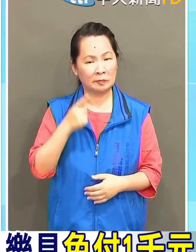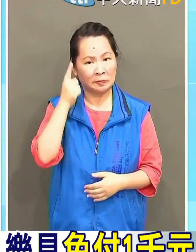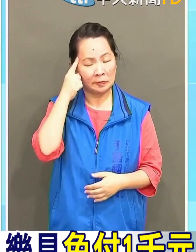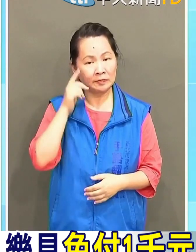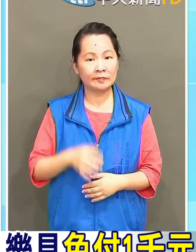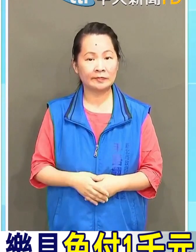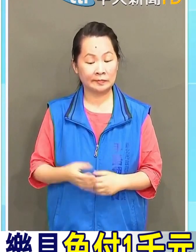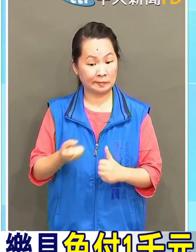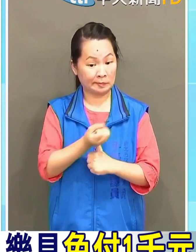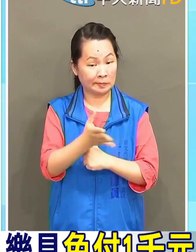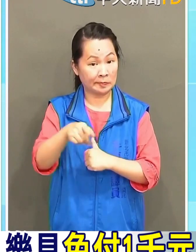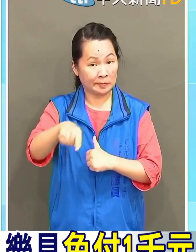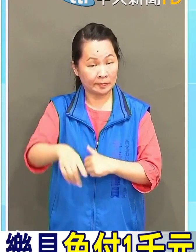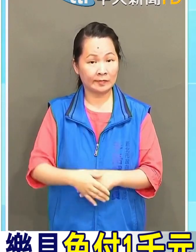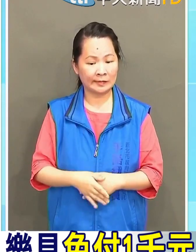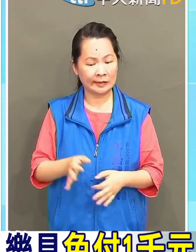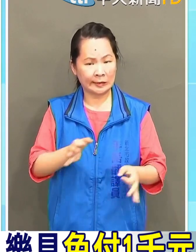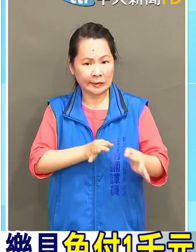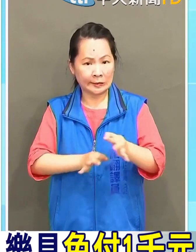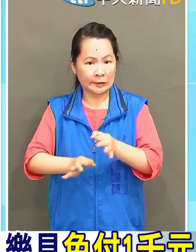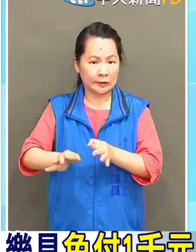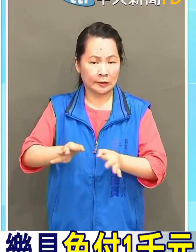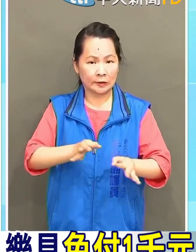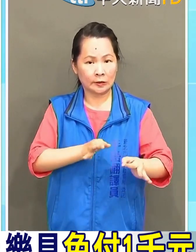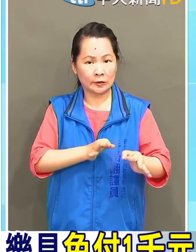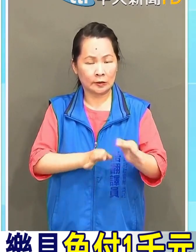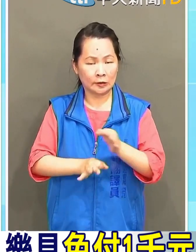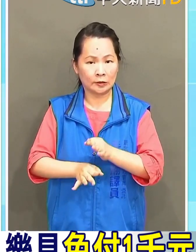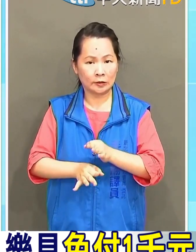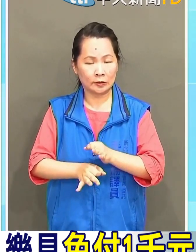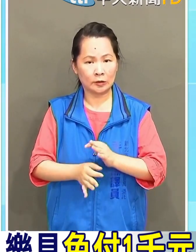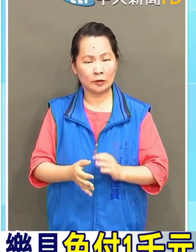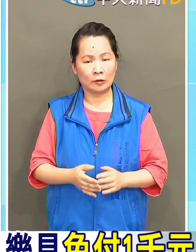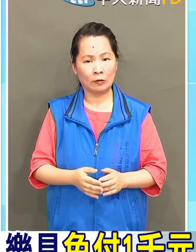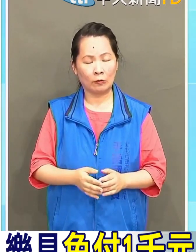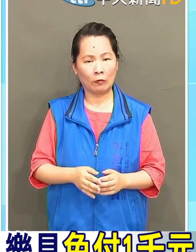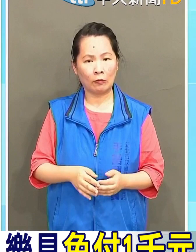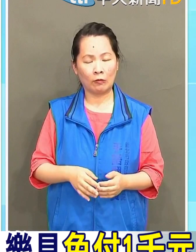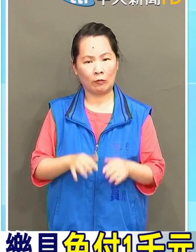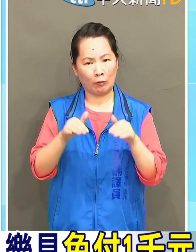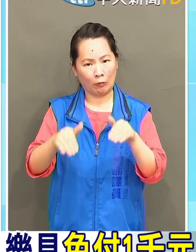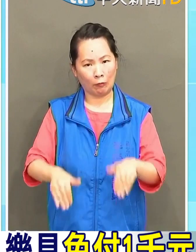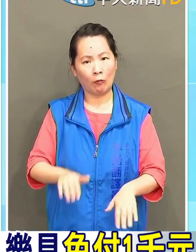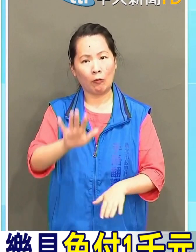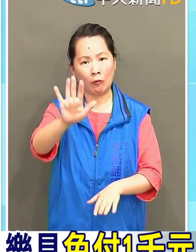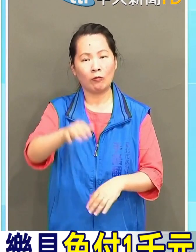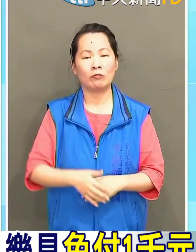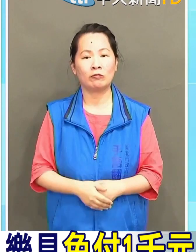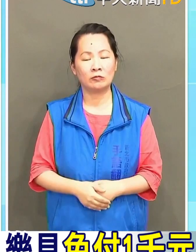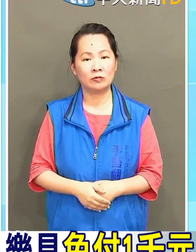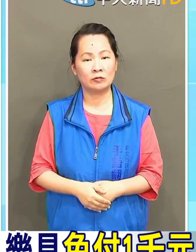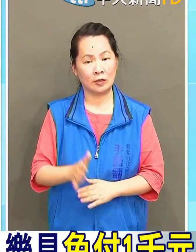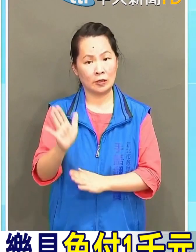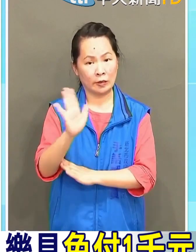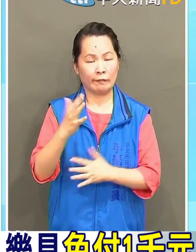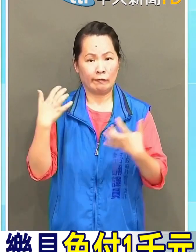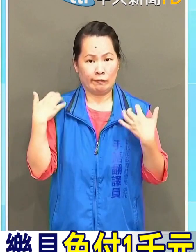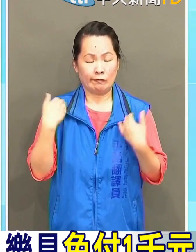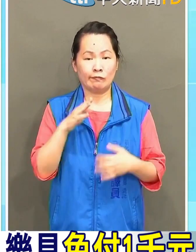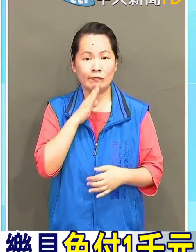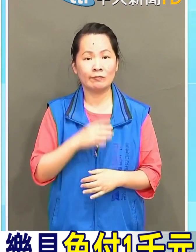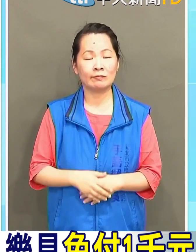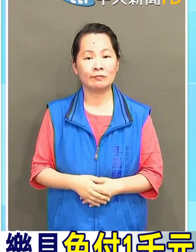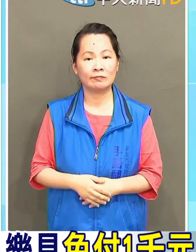因为疫情让我们的经济受到非常大的冲击，所以政府有责任非